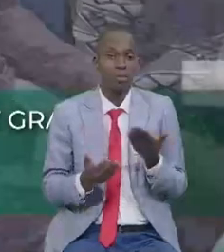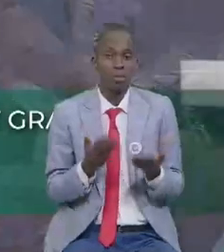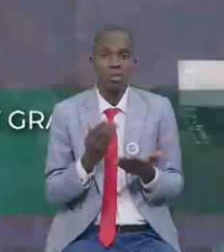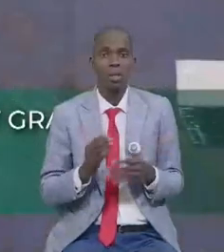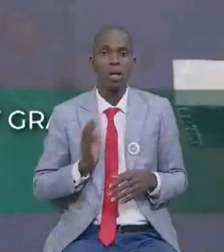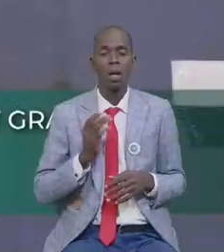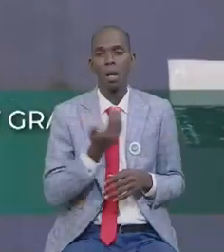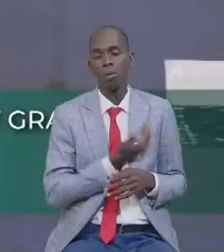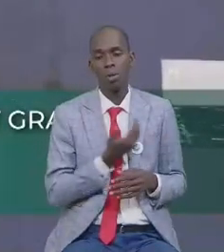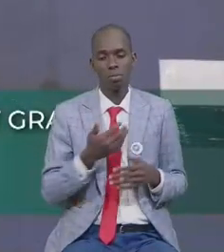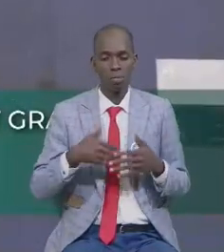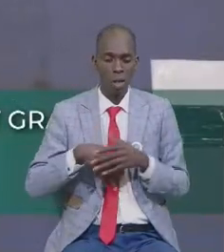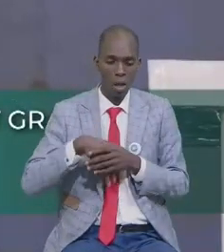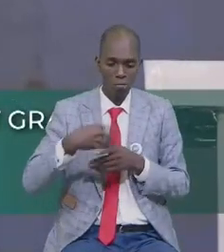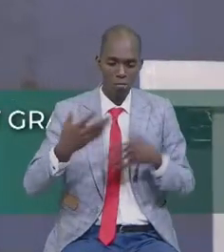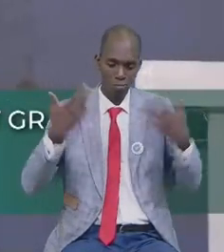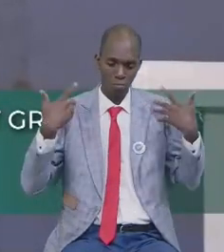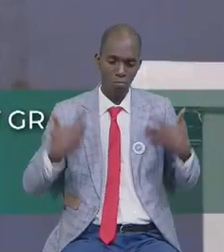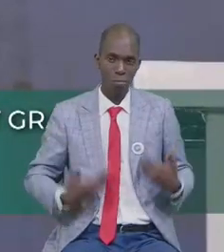Même si notre homme intérieur,